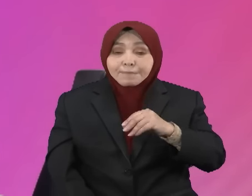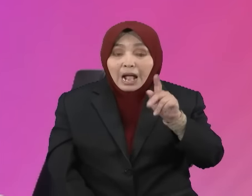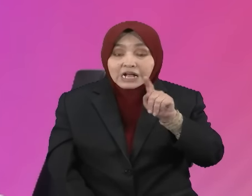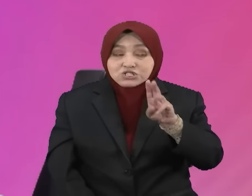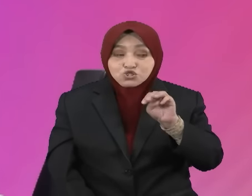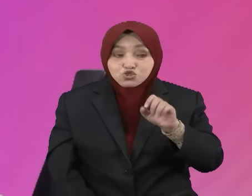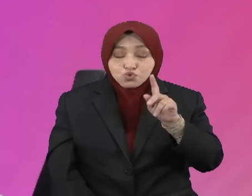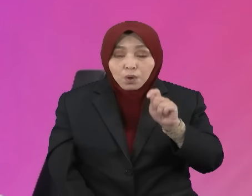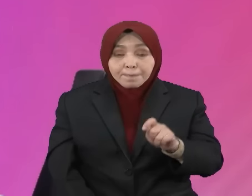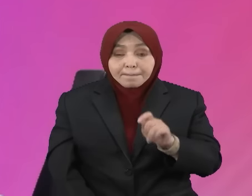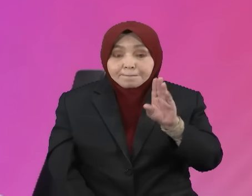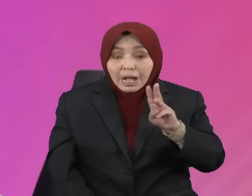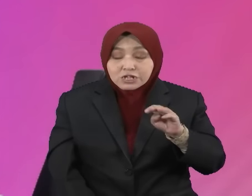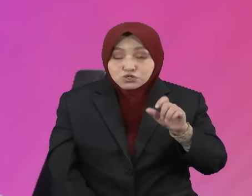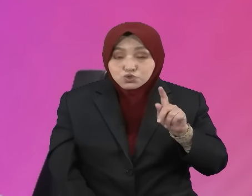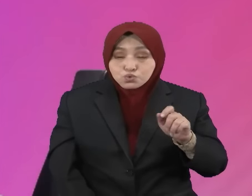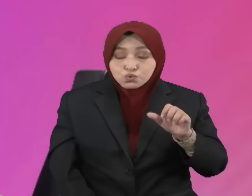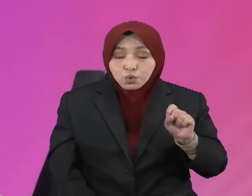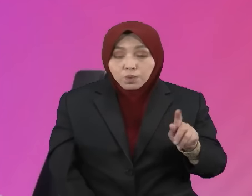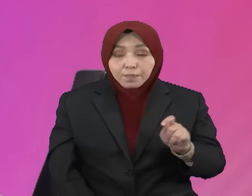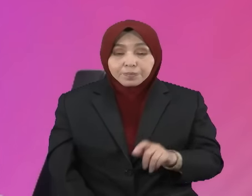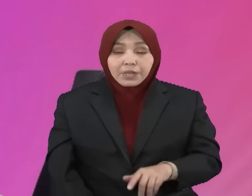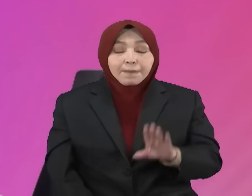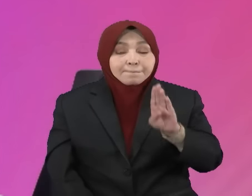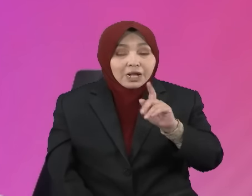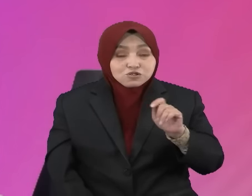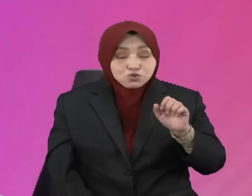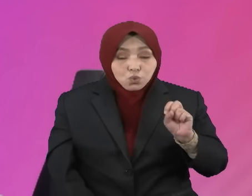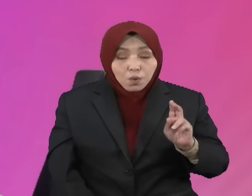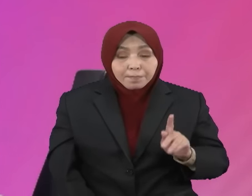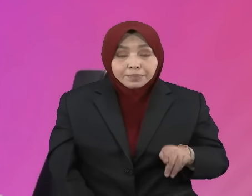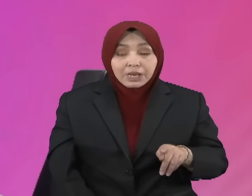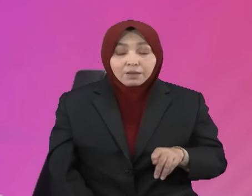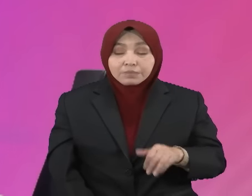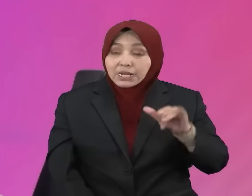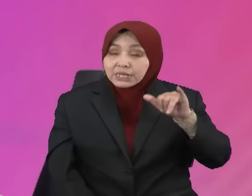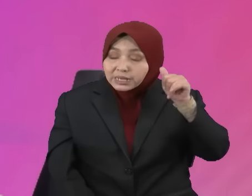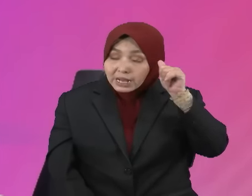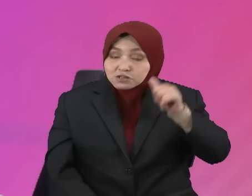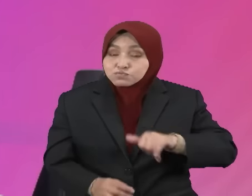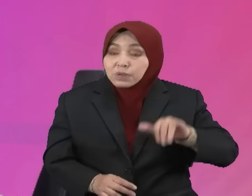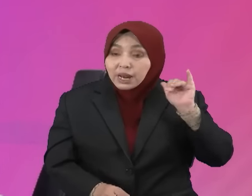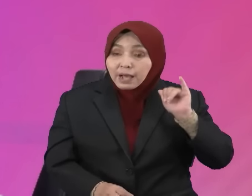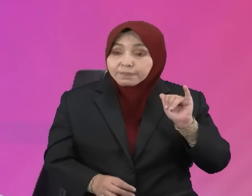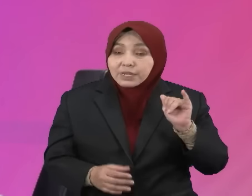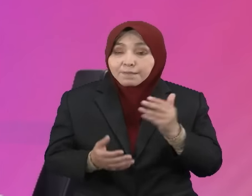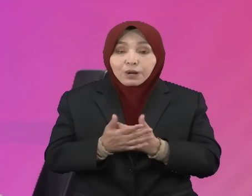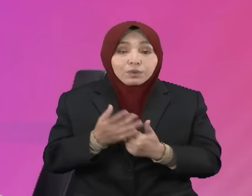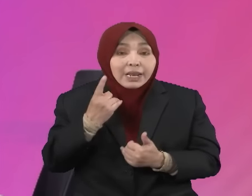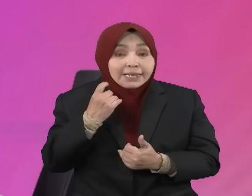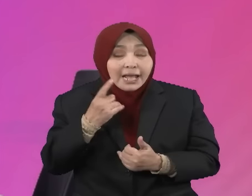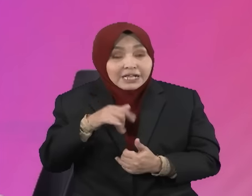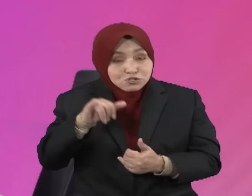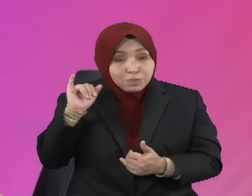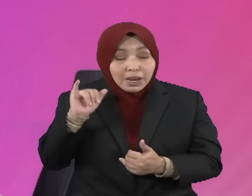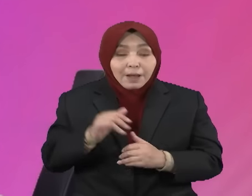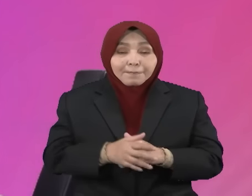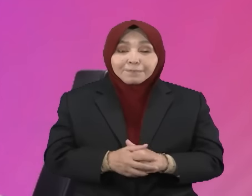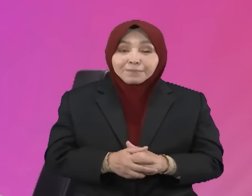kan? Baksuh. Baksuh. Ingat kita semalam? Ke baru saat ni? Malam kan? Ha,